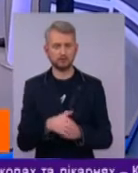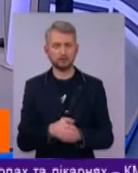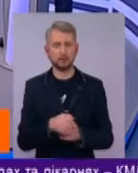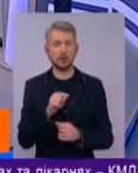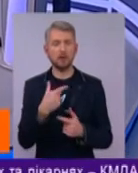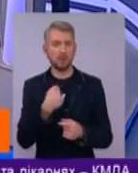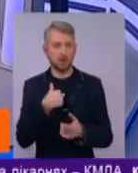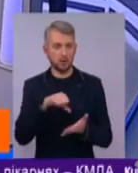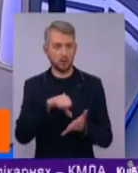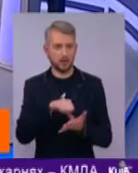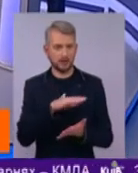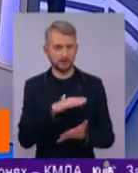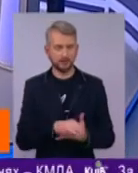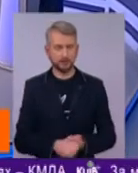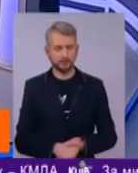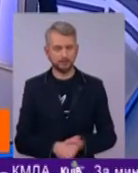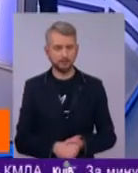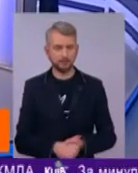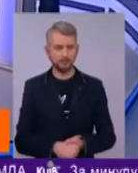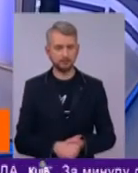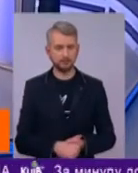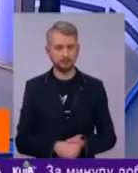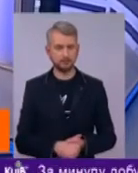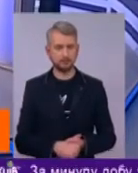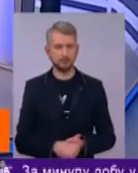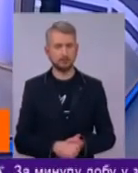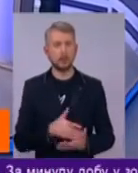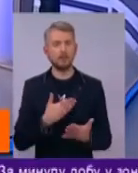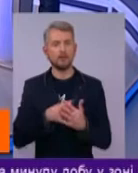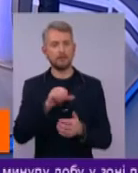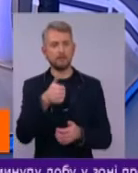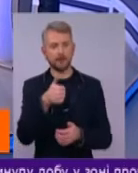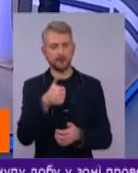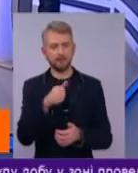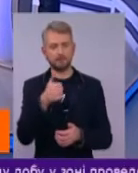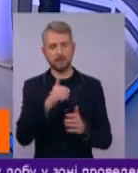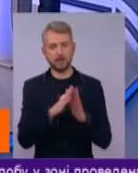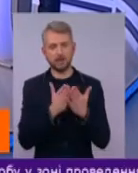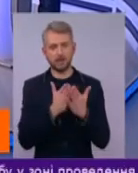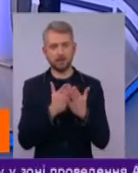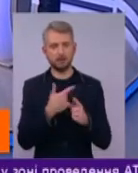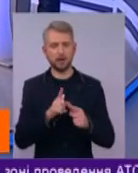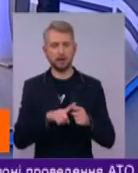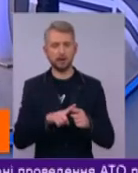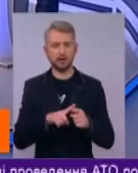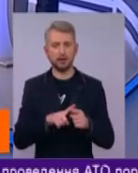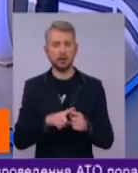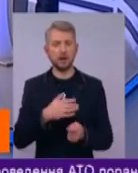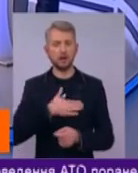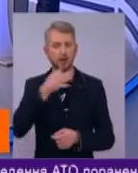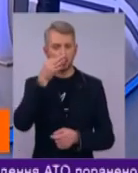там, где я участвовал, которые с моим участием. Вот первая книга – это наш